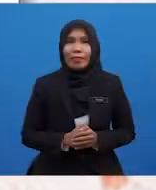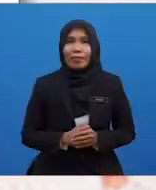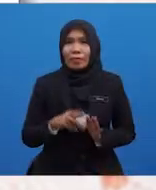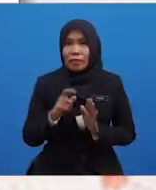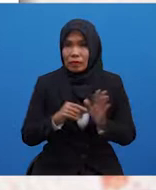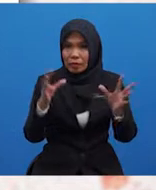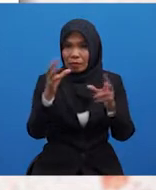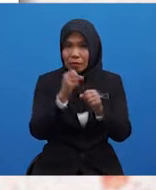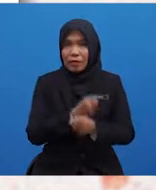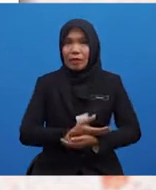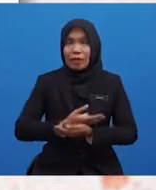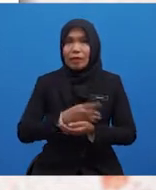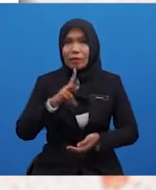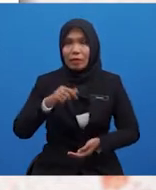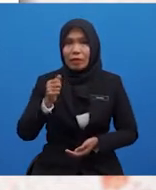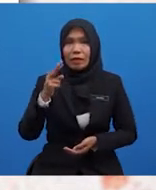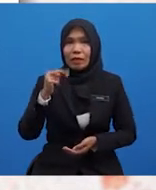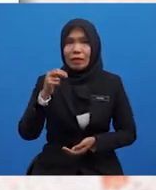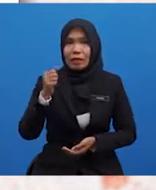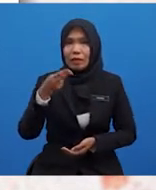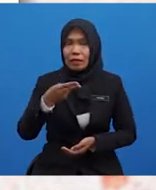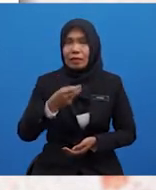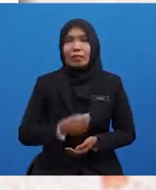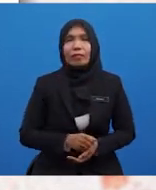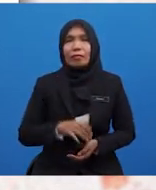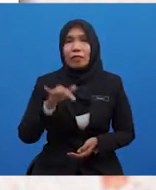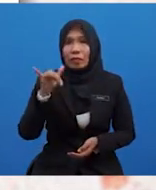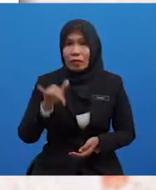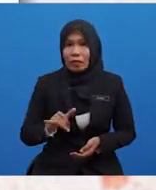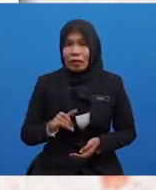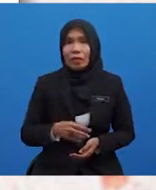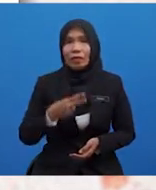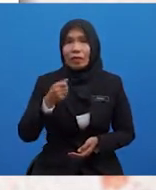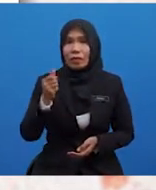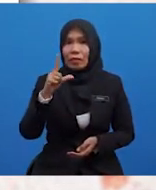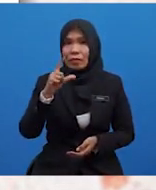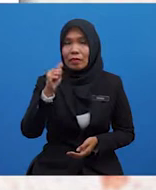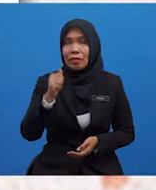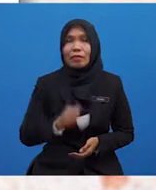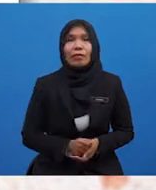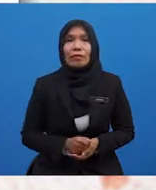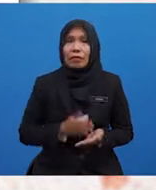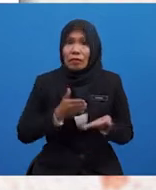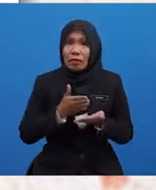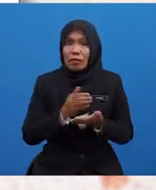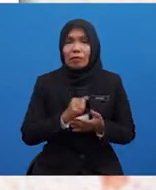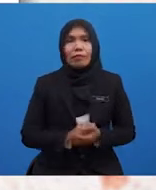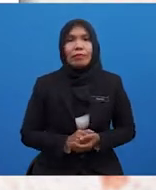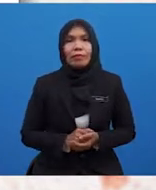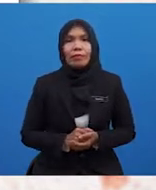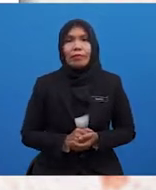Terdapat anak panah yang menghala secara terus dan melekat pada kotak yang